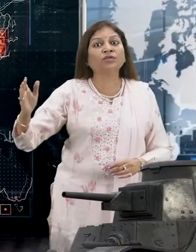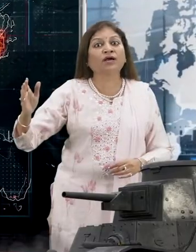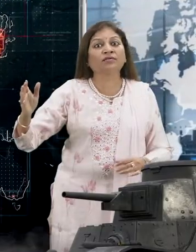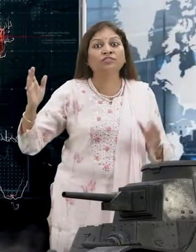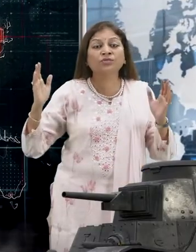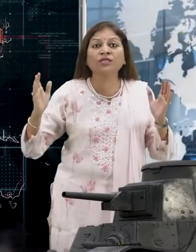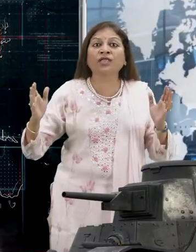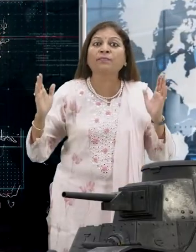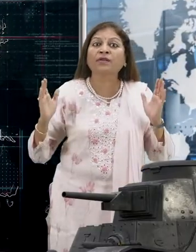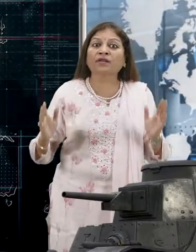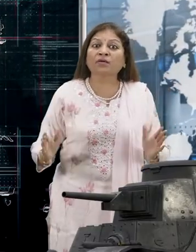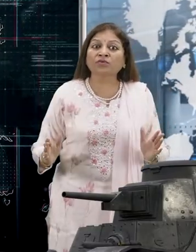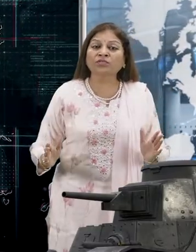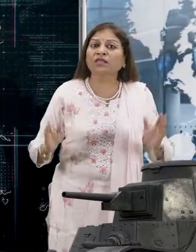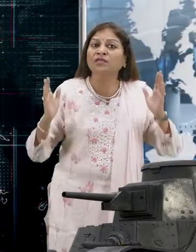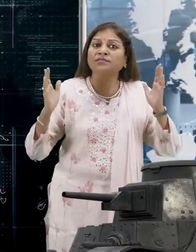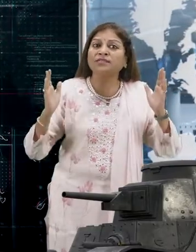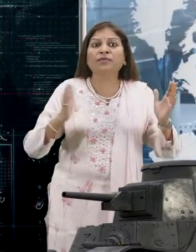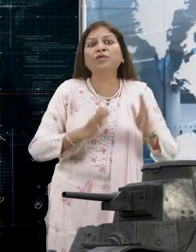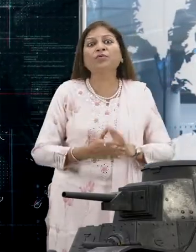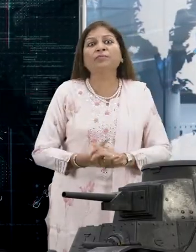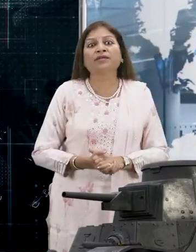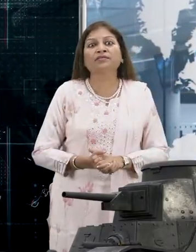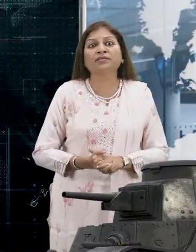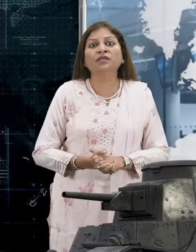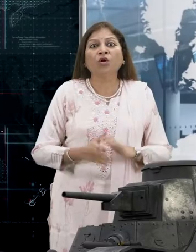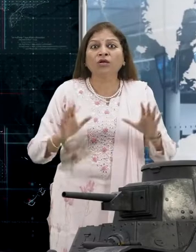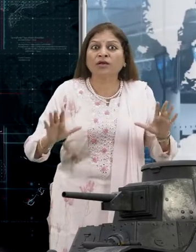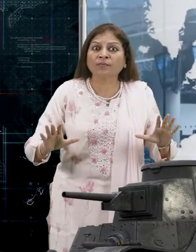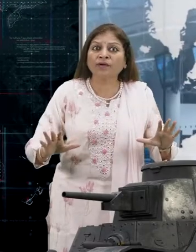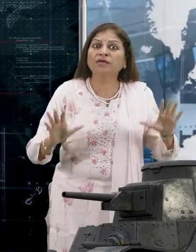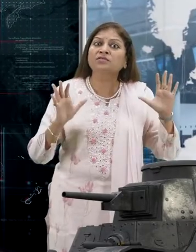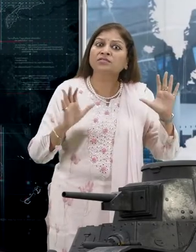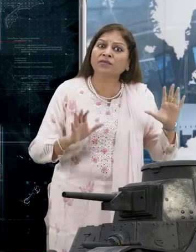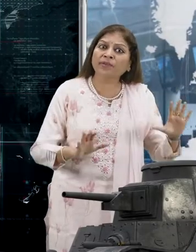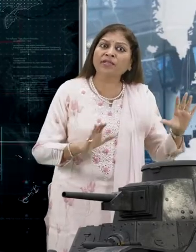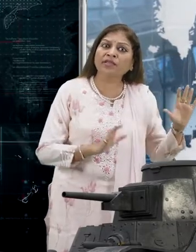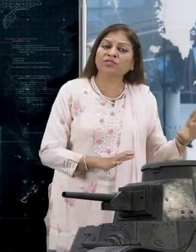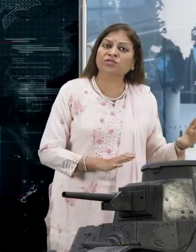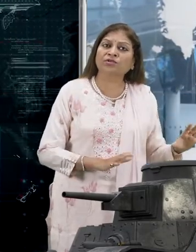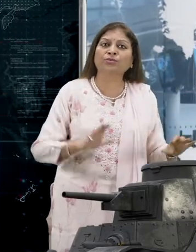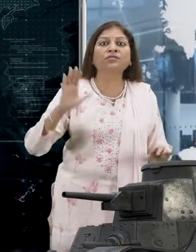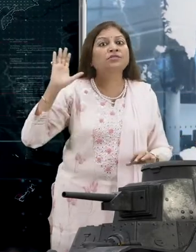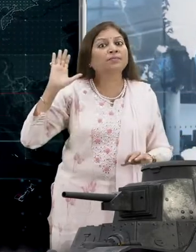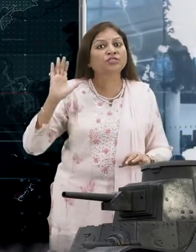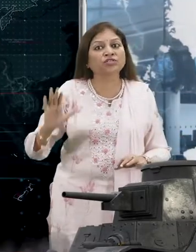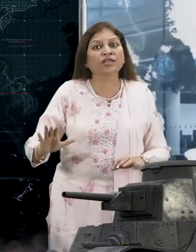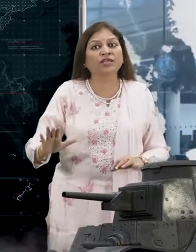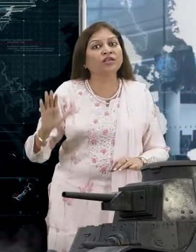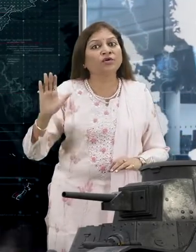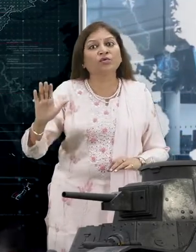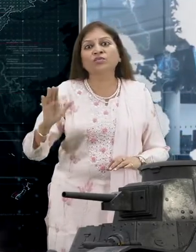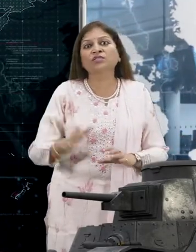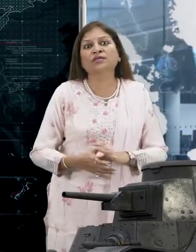सारी दुनिया युद्ध के परिणामों से सहमी हुई बैठी थी और लगभग सभी देश युद्ध से